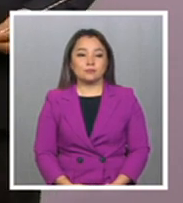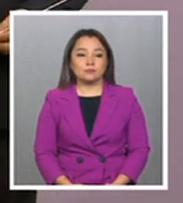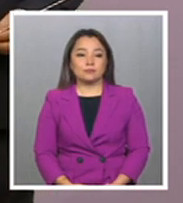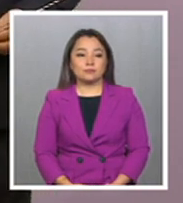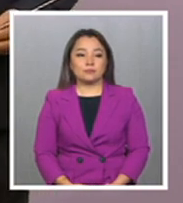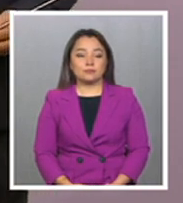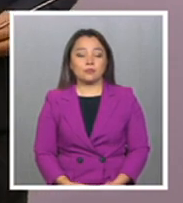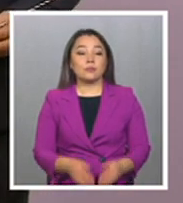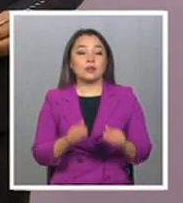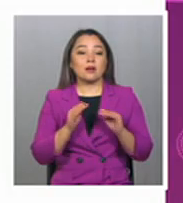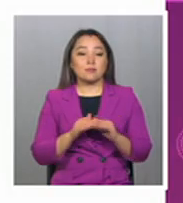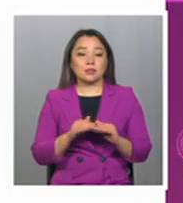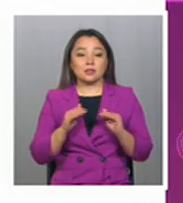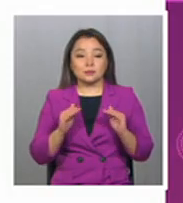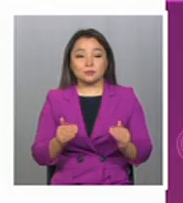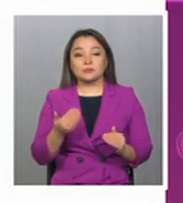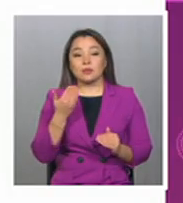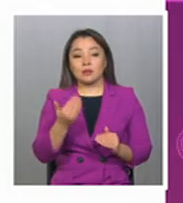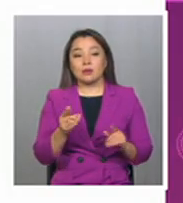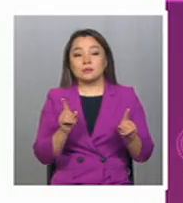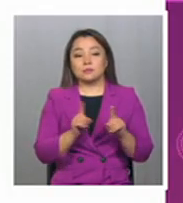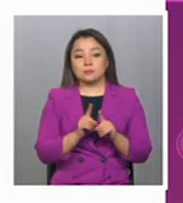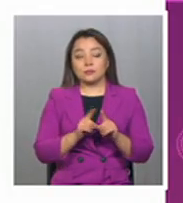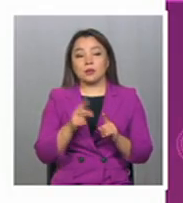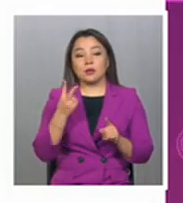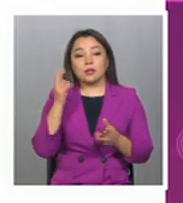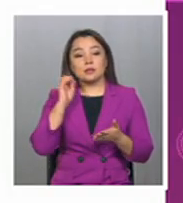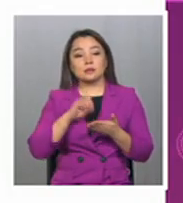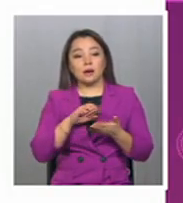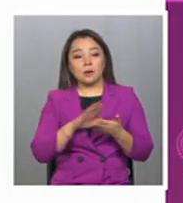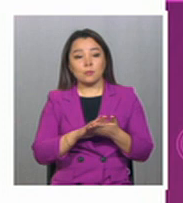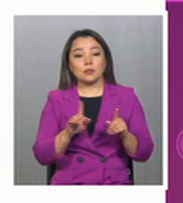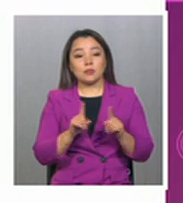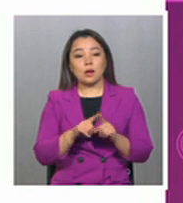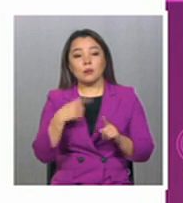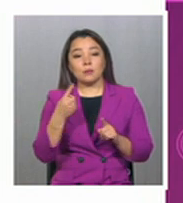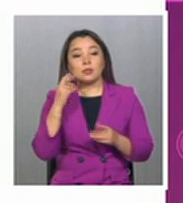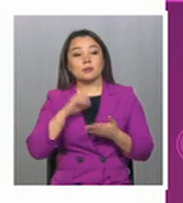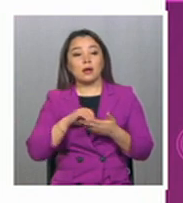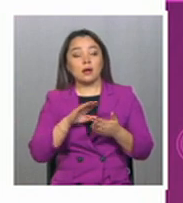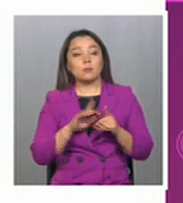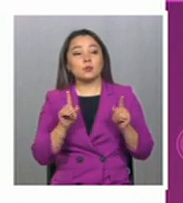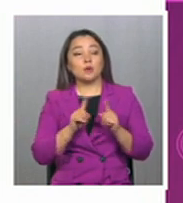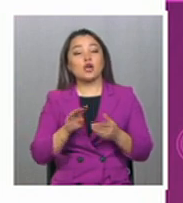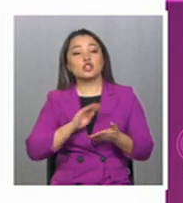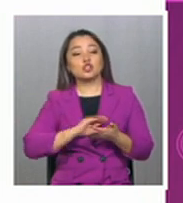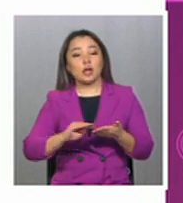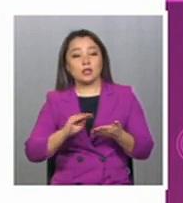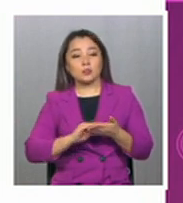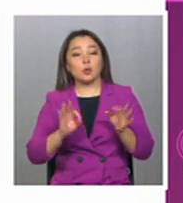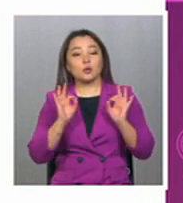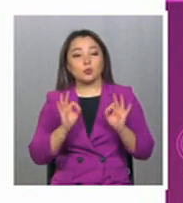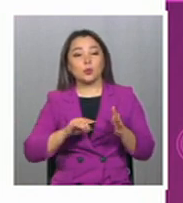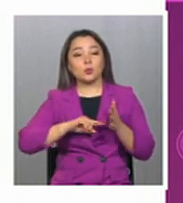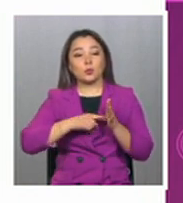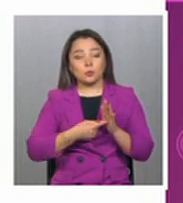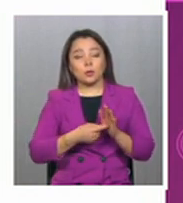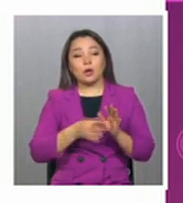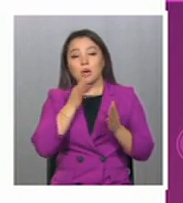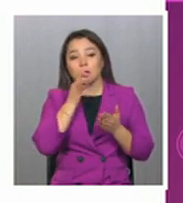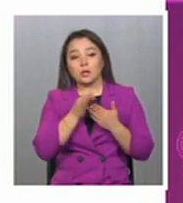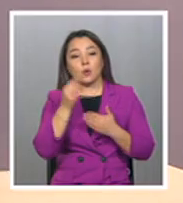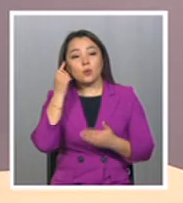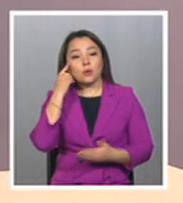тең. Балалар, сендерде 2 таңбалы санды 1 таңбалы санға жазбаша дұрыс көбейттіңдер деп